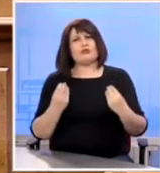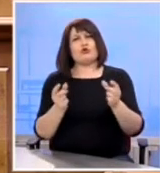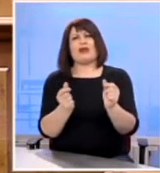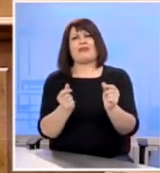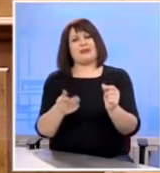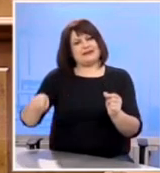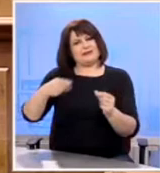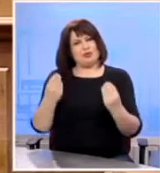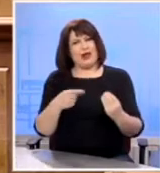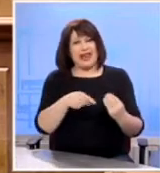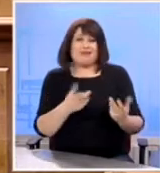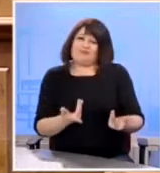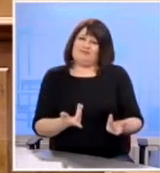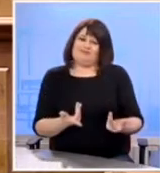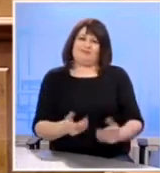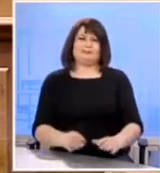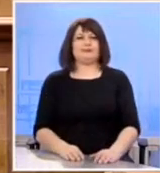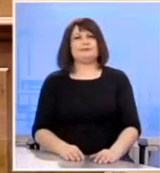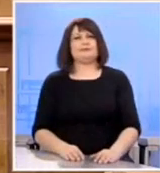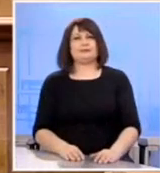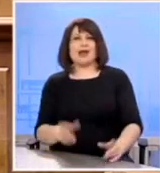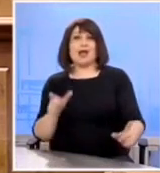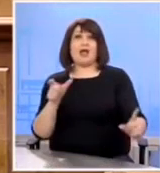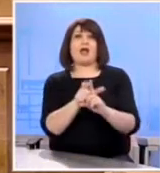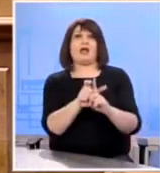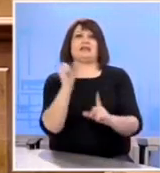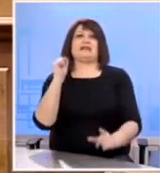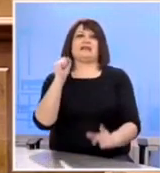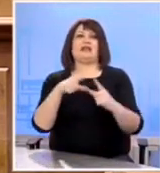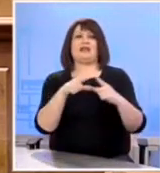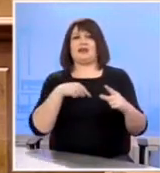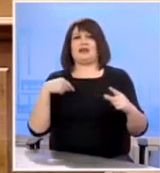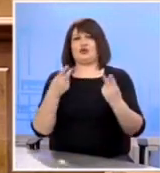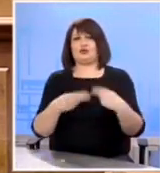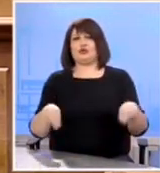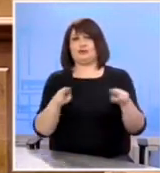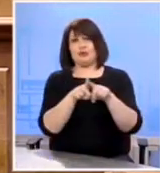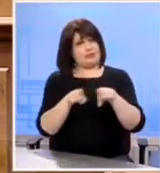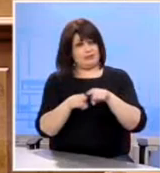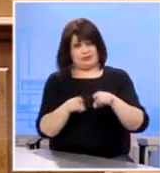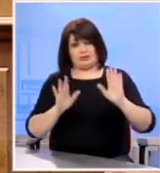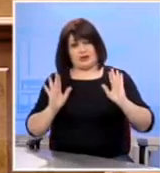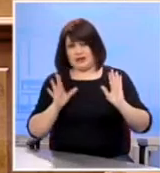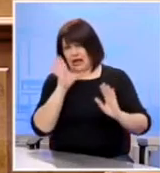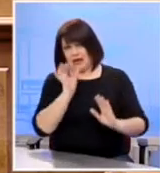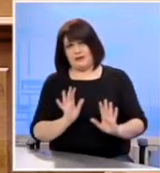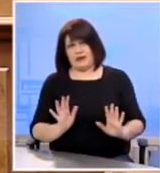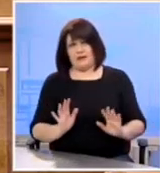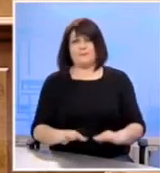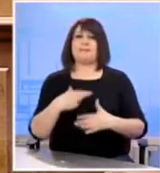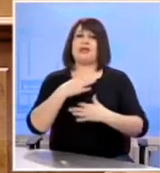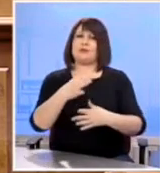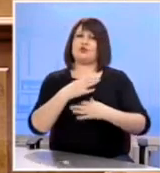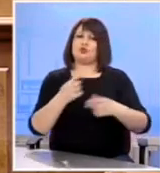ρυθμίσεις. Τέλος, θα ήθελα να πω τα περί αποκλεισμού των συνδικαλιστών από το Διοικητικό Συμβούλιο νομίζω ότι δεν έχουν βάση. Οι εκπρόσωποι